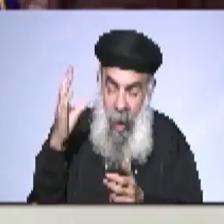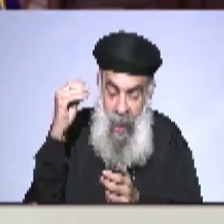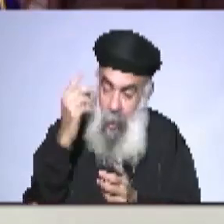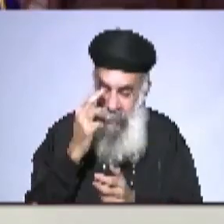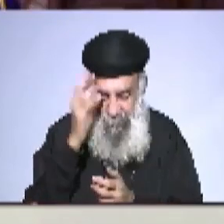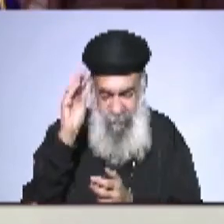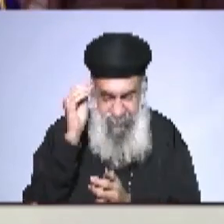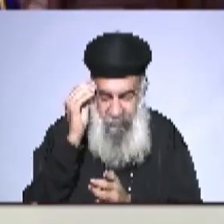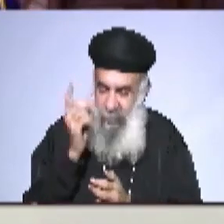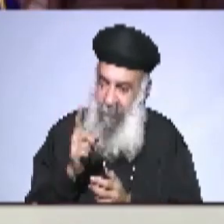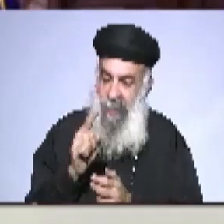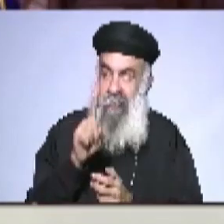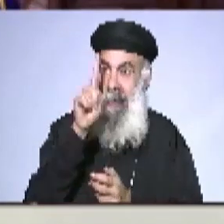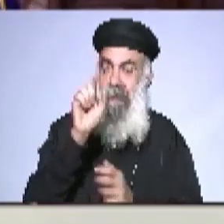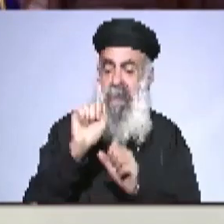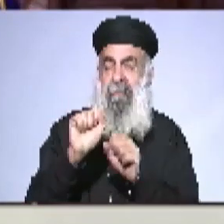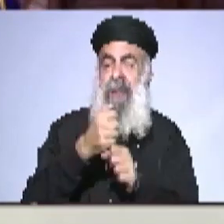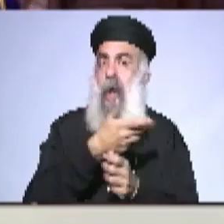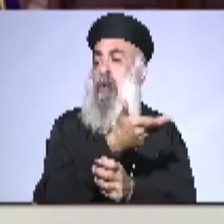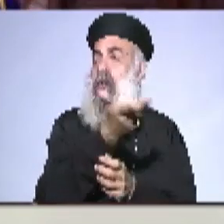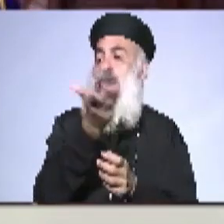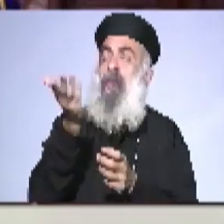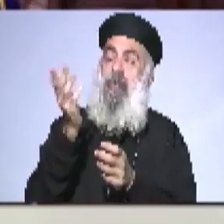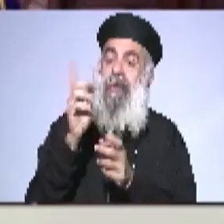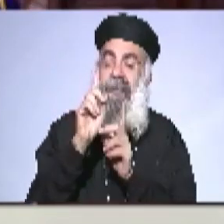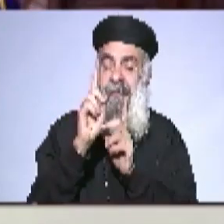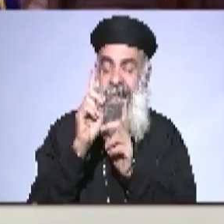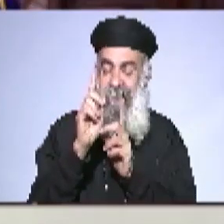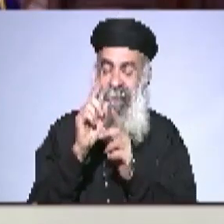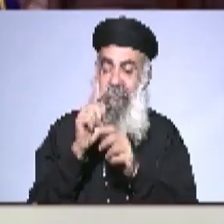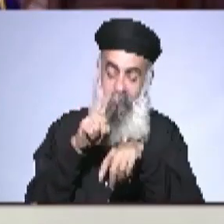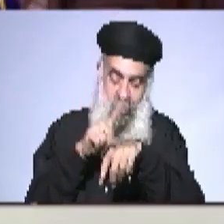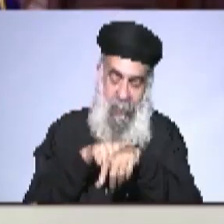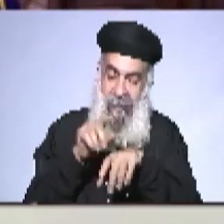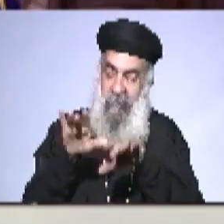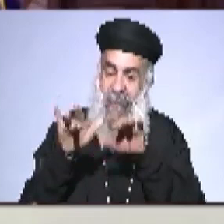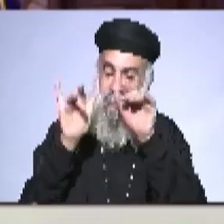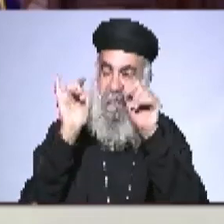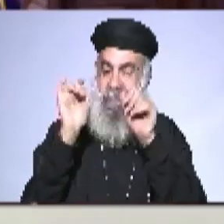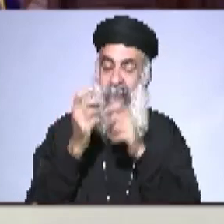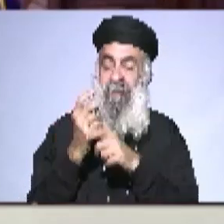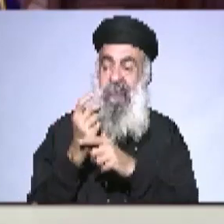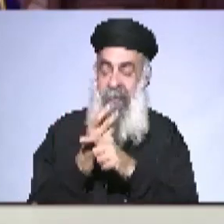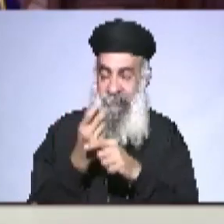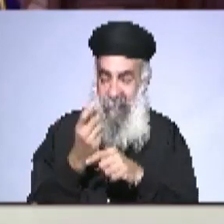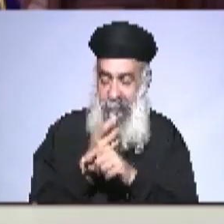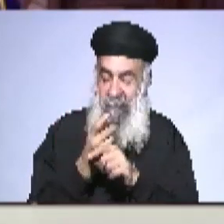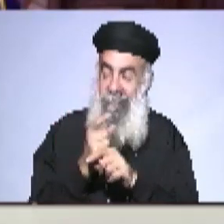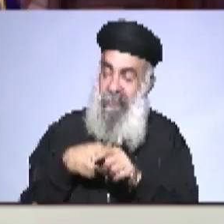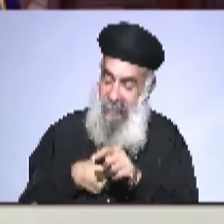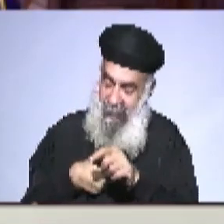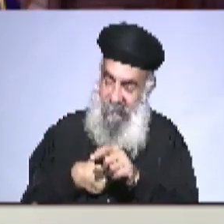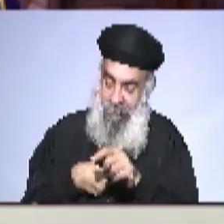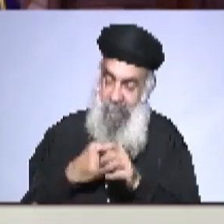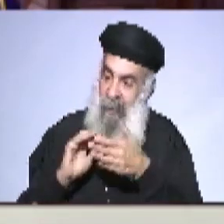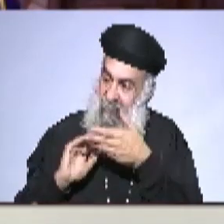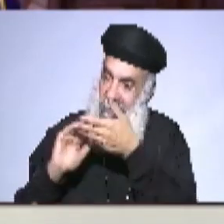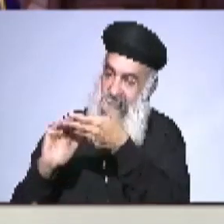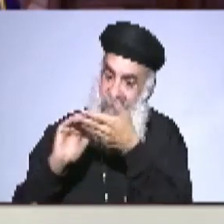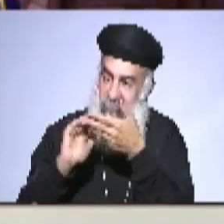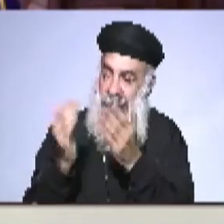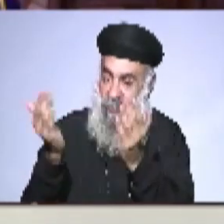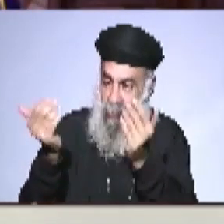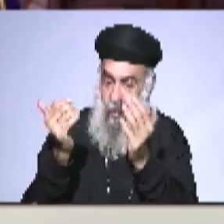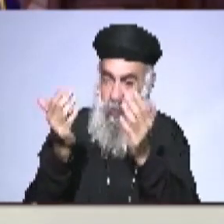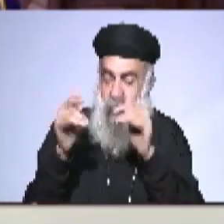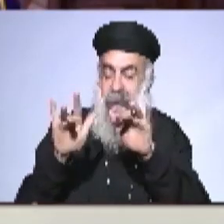ان الله لكل الناس بس لكل الناس لما يتوبوا عشان كده يبقى لنا دور في دعوه الناس